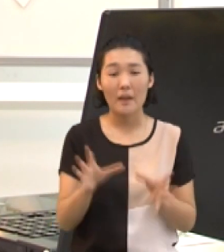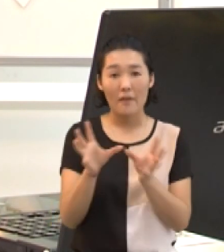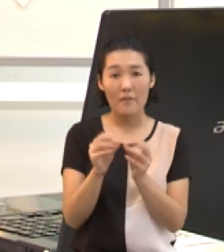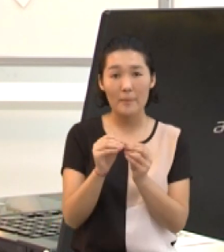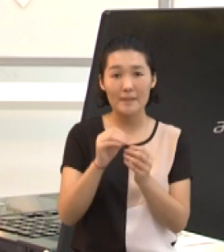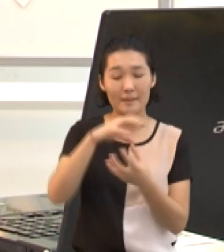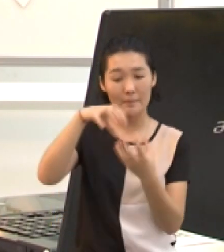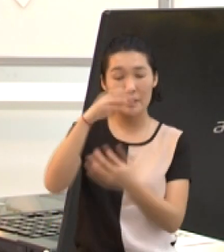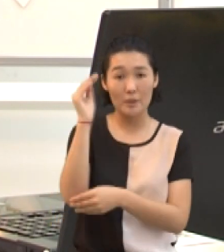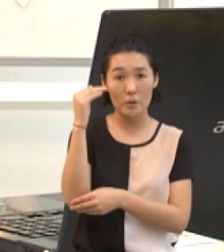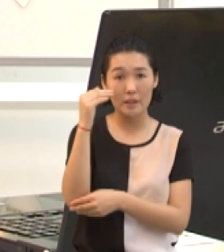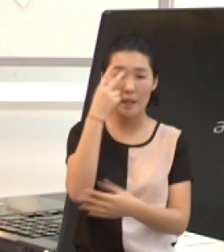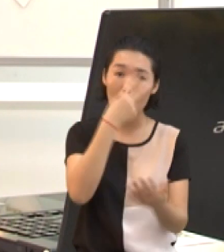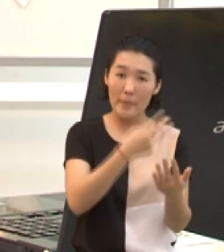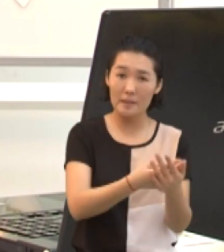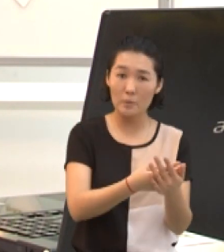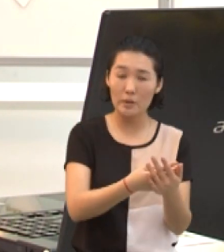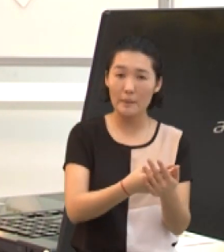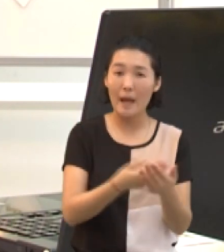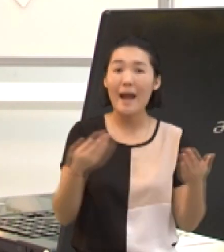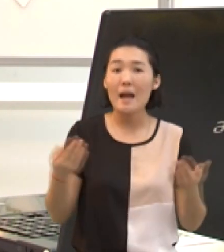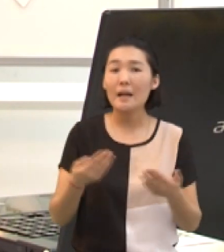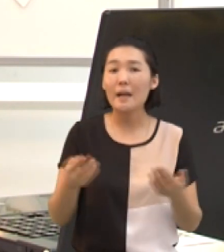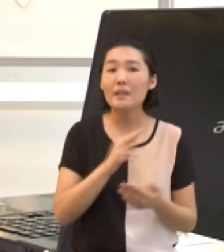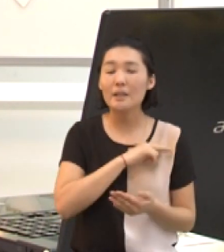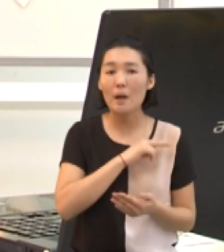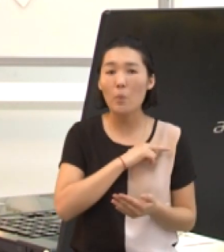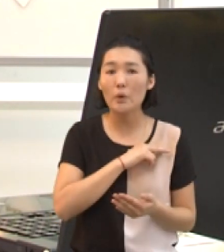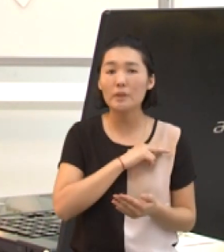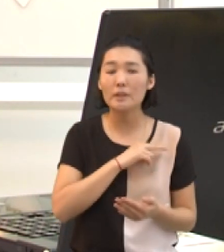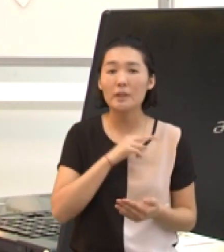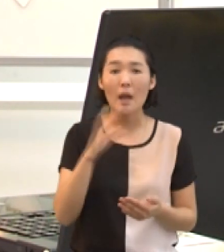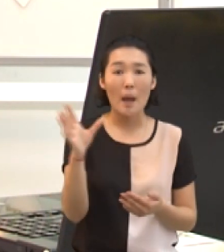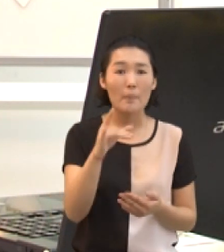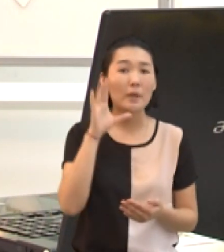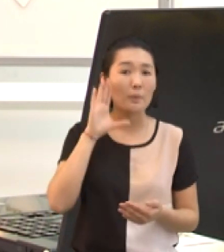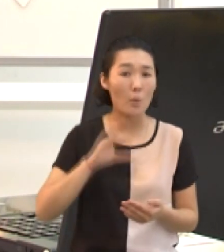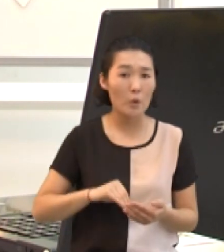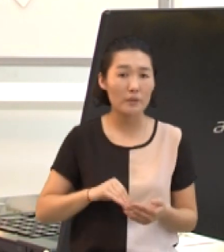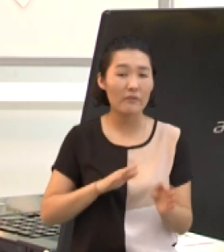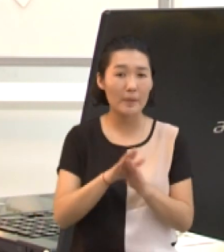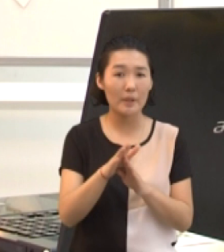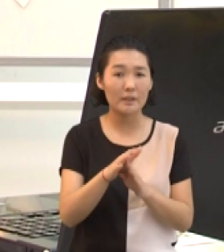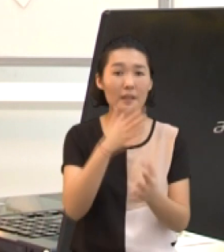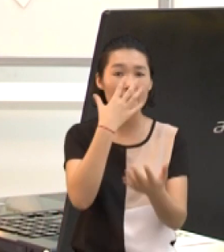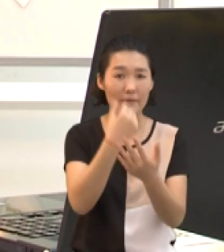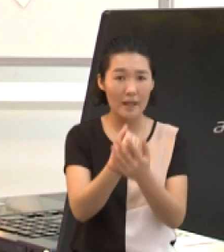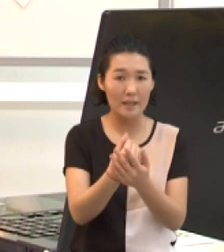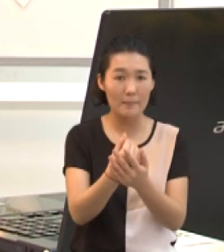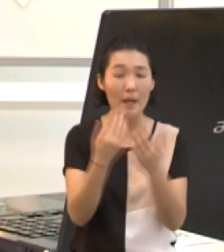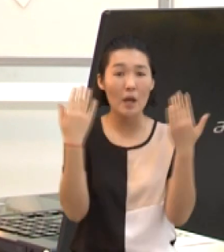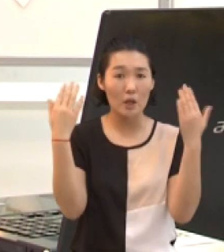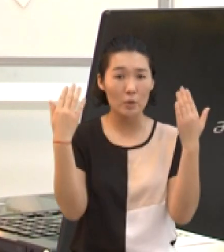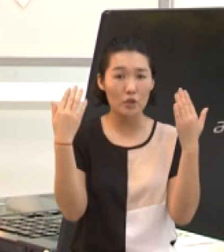Вместе с ней мы посмотрим, какие работы мы можем выполнить своими